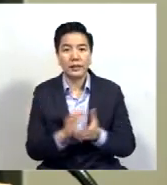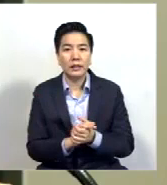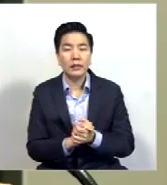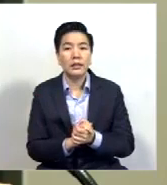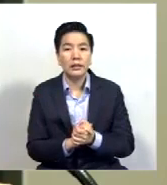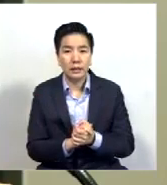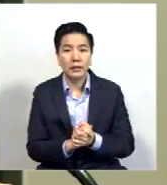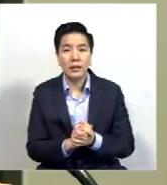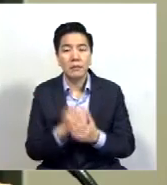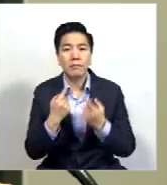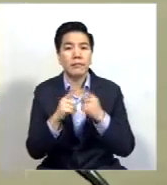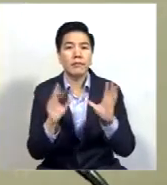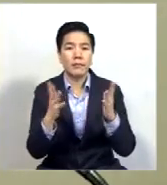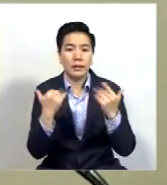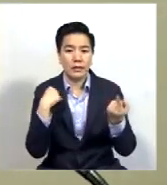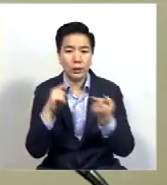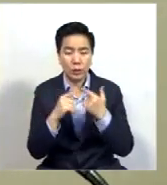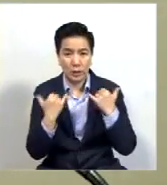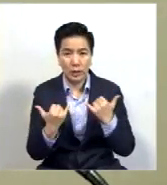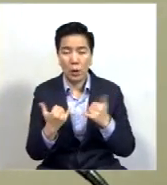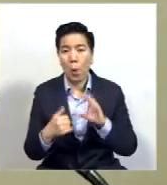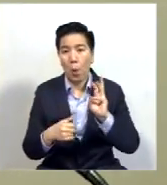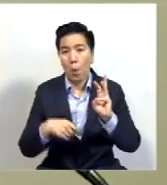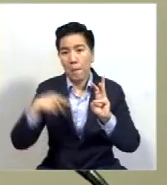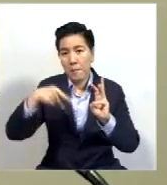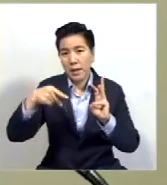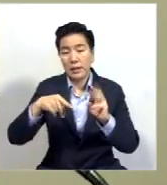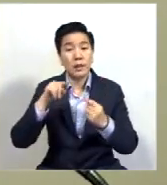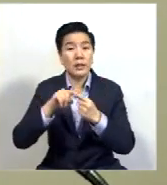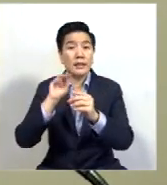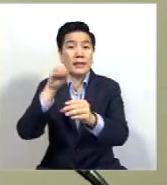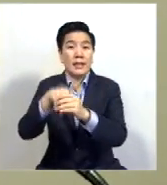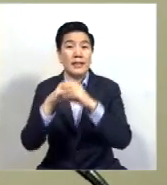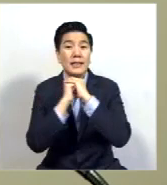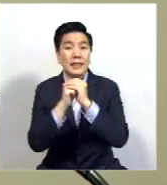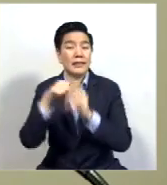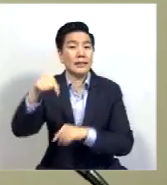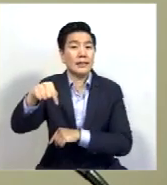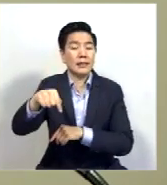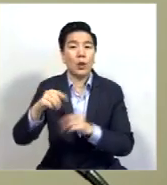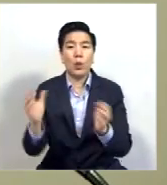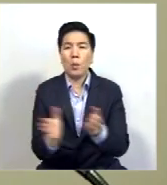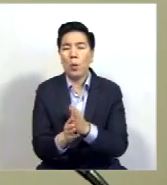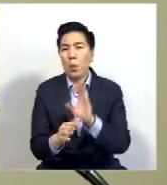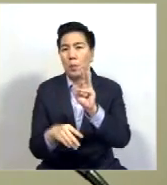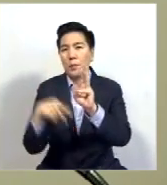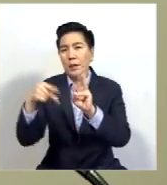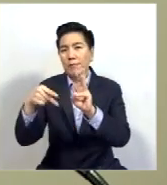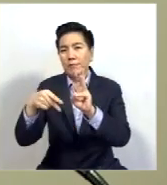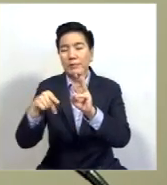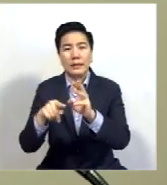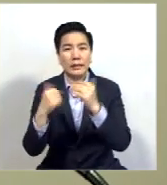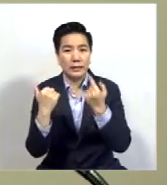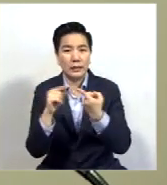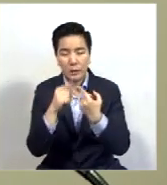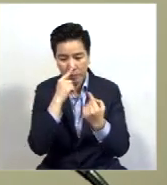ะนั้นไม่ต่างกัน ตอนนี้เนี่ยมัน 6,000 กว่ารายแล้วเฉพาะในจีนที่เดียวเนี่ยก็เกือบ 6,000 นะครับแ